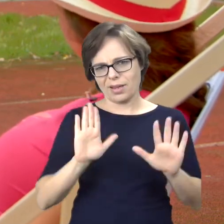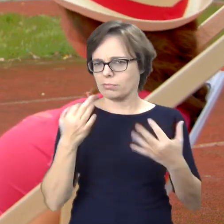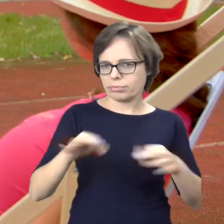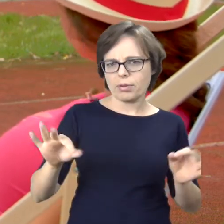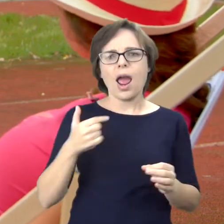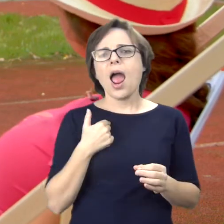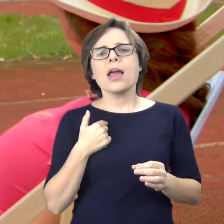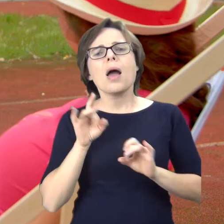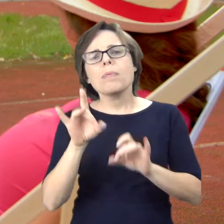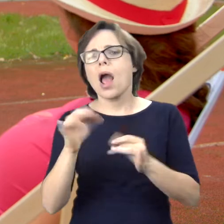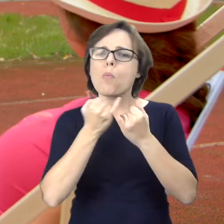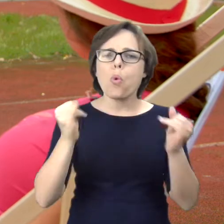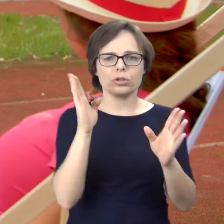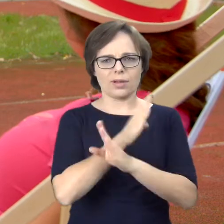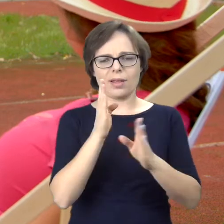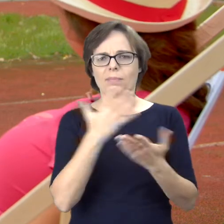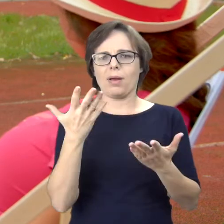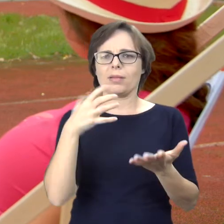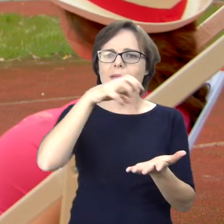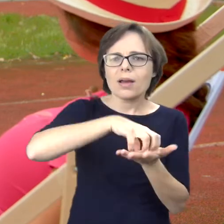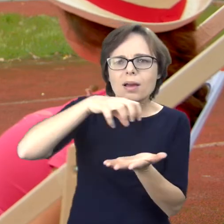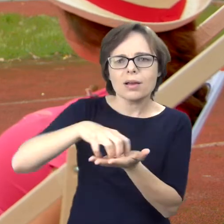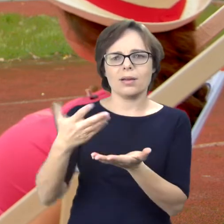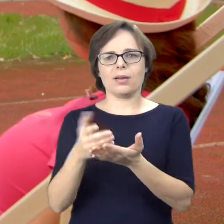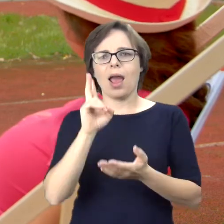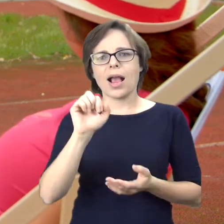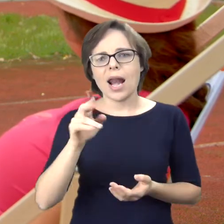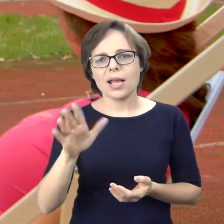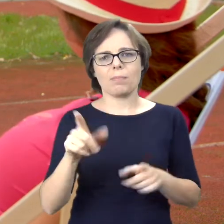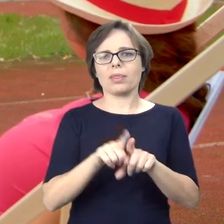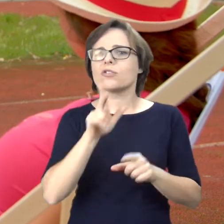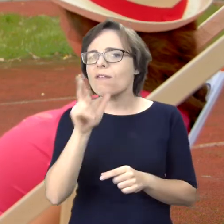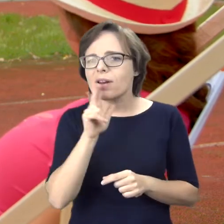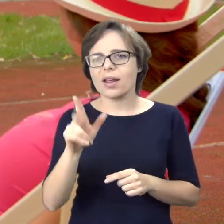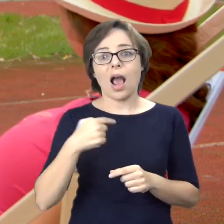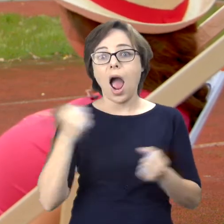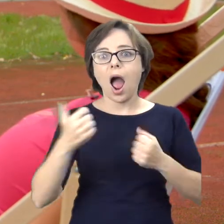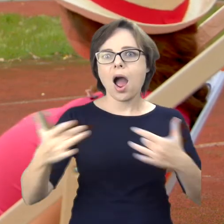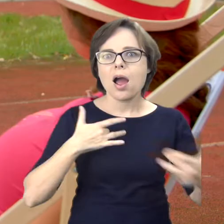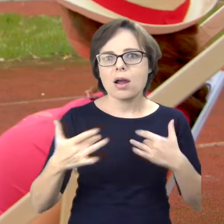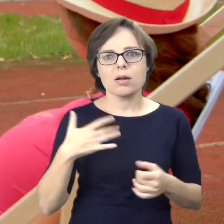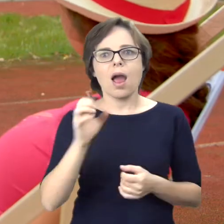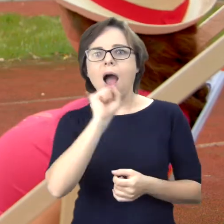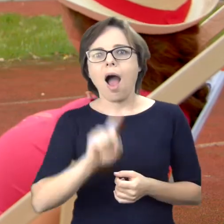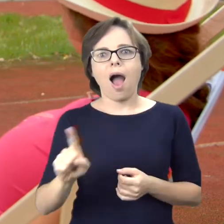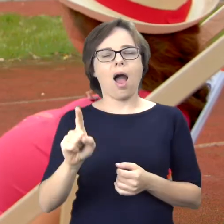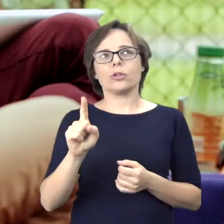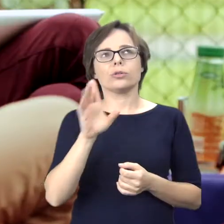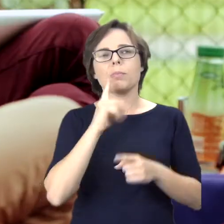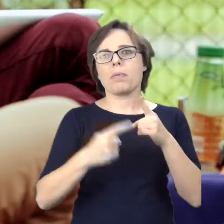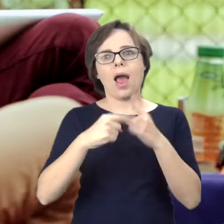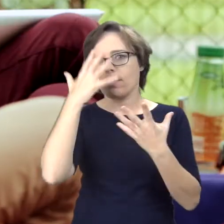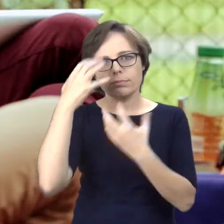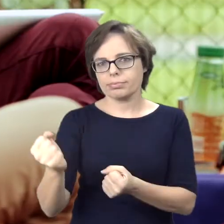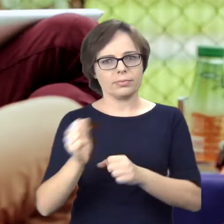wilgotności, Afryki, Karaiby, to jest bardzo, bardzo ciepło i ja się nigdy, wiesz, nie przesilam aż tak, tak bardzo, żeby mieć właśnie odcinkę, żeby gdzieś, wiesz, mieć